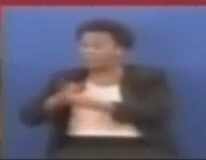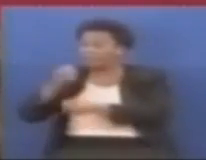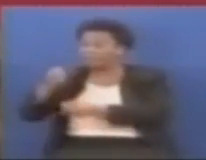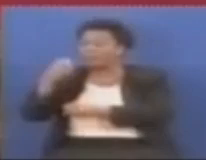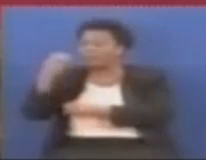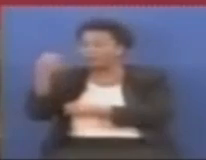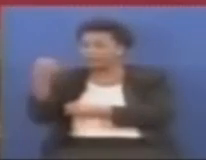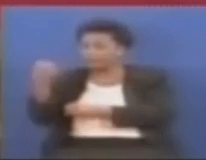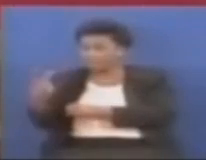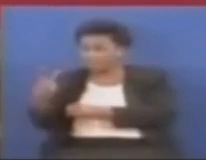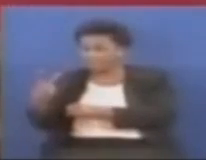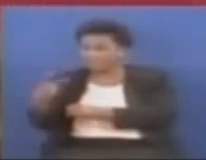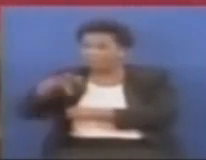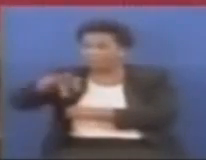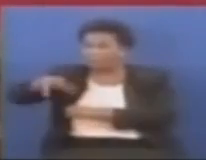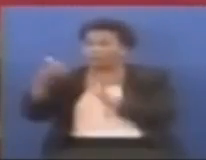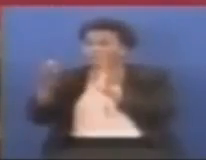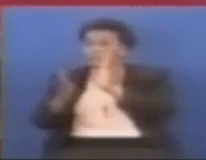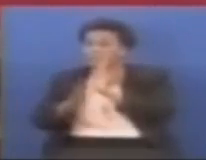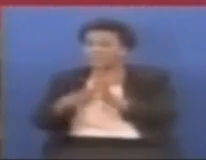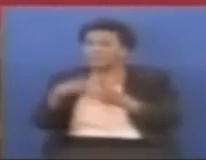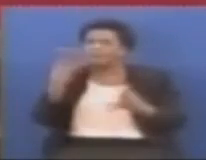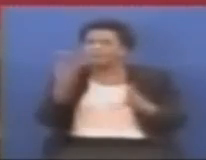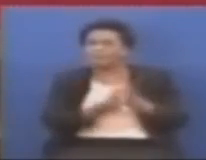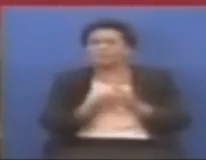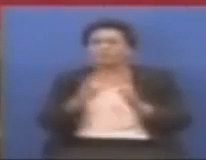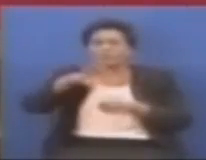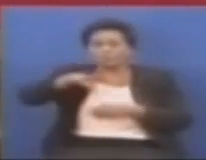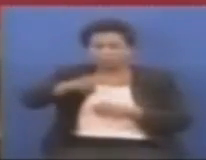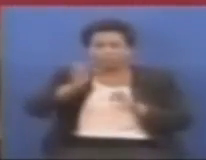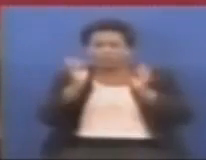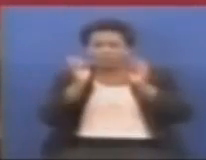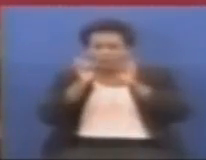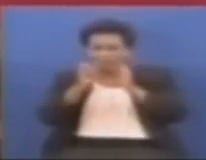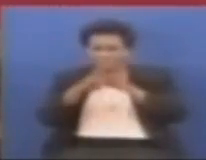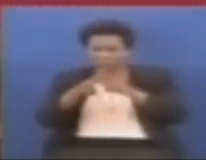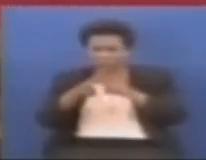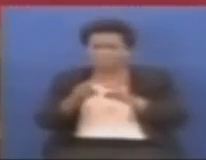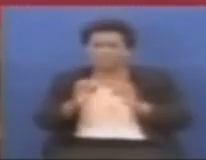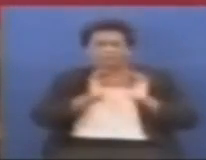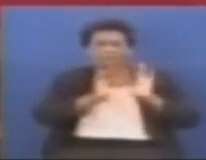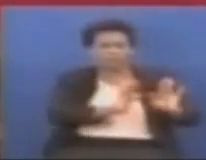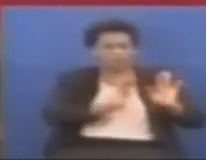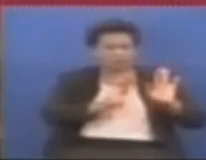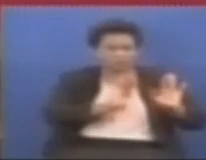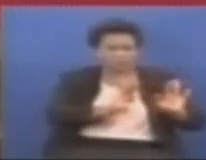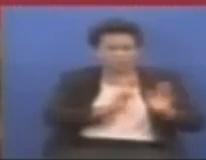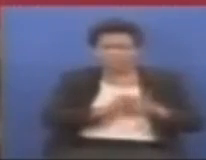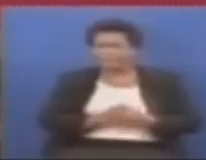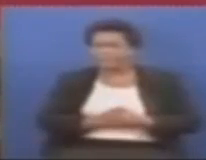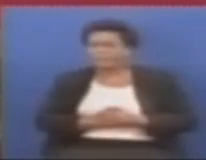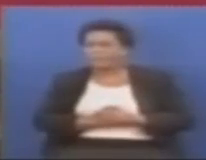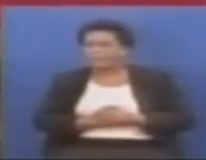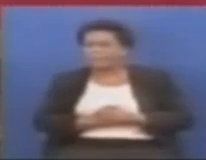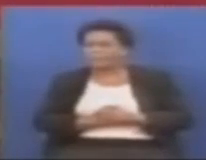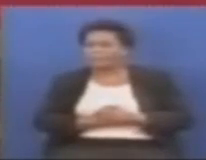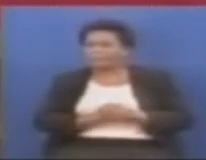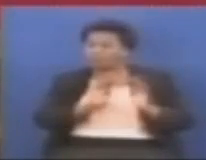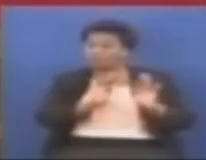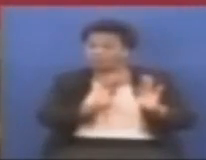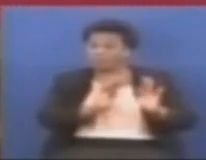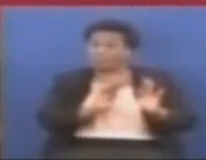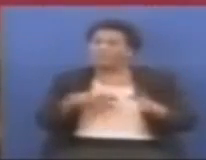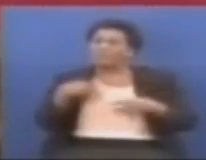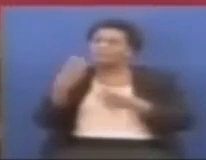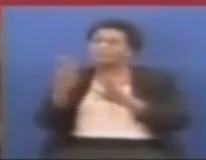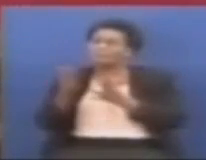msingi Ngaruka juu na katika zahanati ya Odonyolengai. Je, nini kauli ya serikali kwa mkandarasi aliyoko site ili aweze kuunganisha umeme katika